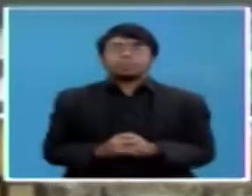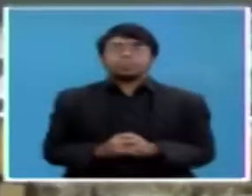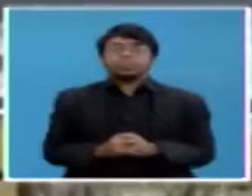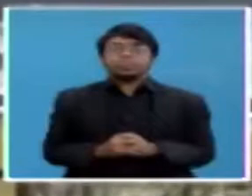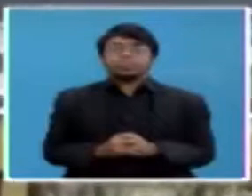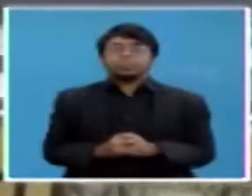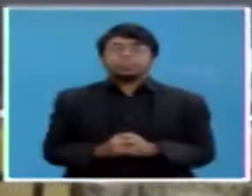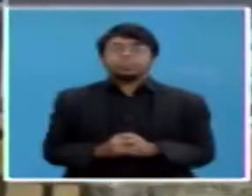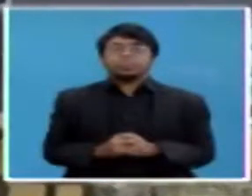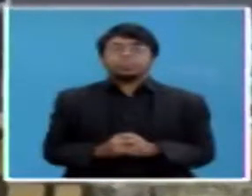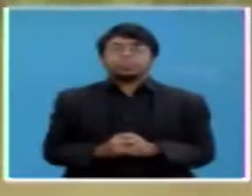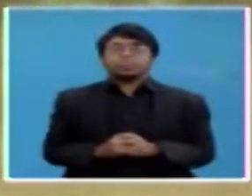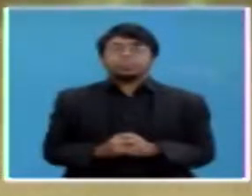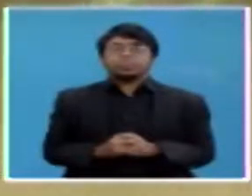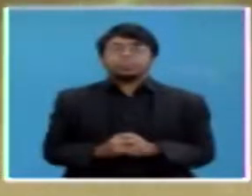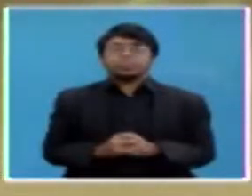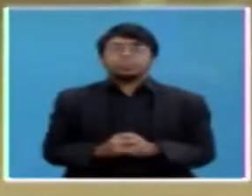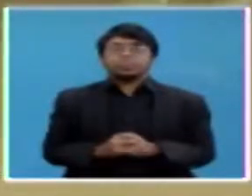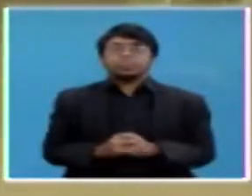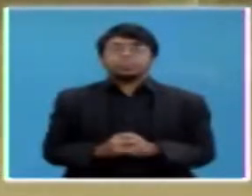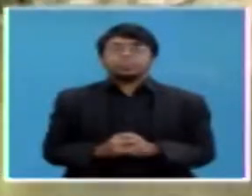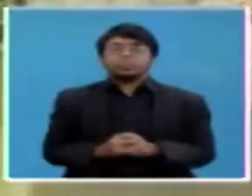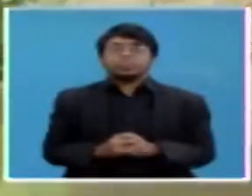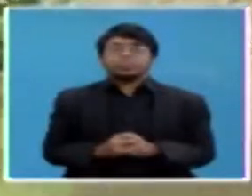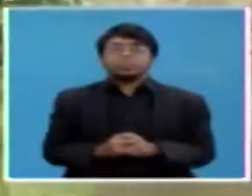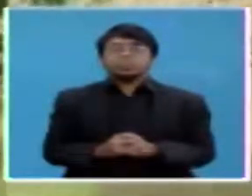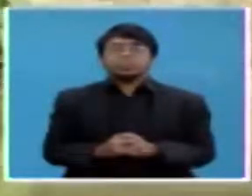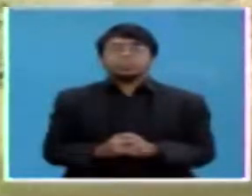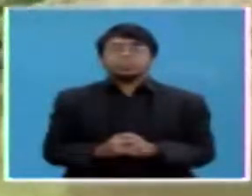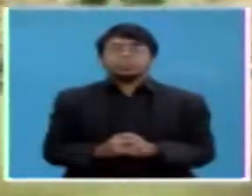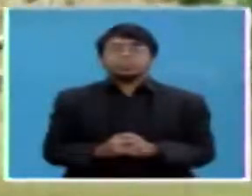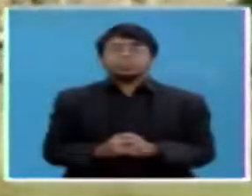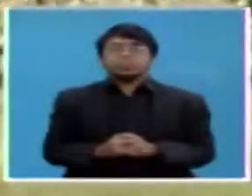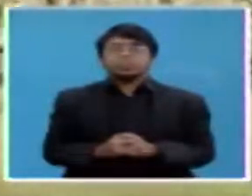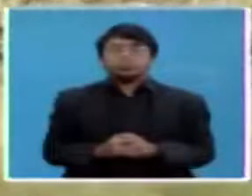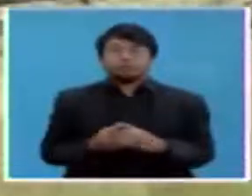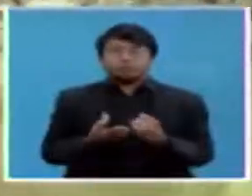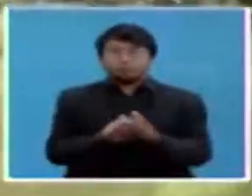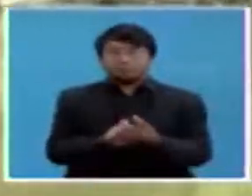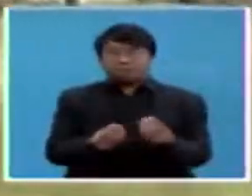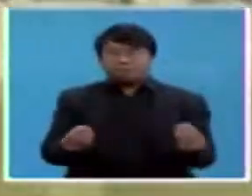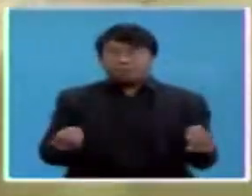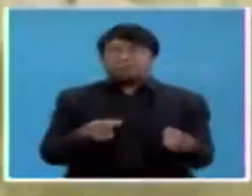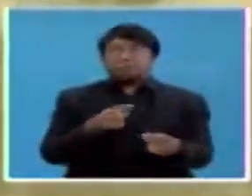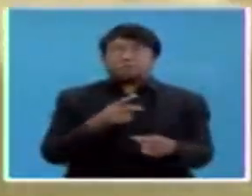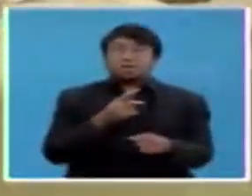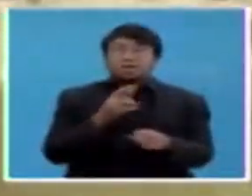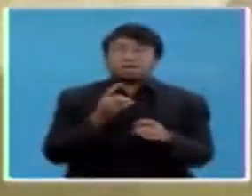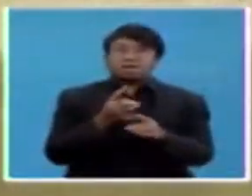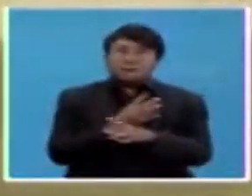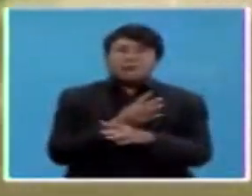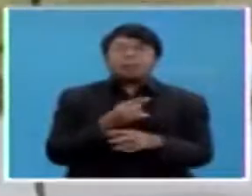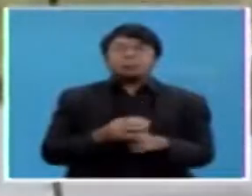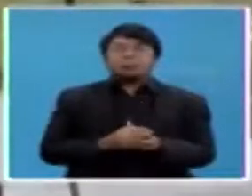Umum serta lahan pertanian. Para petani terancam gagal panen dan mengalami kerugian jutaan rupiah karena sawah mereka terendam